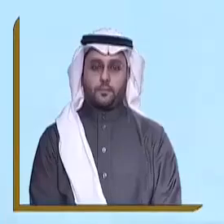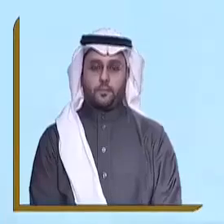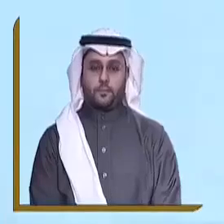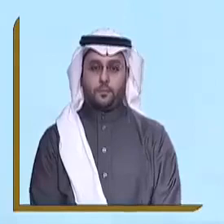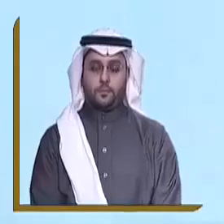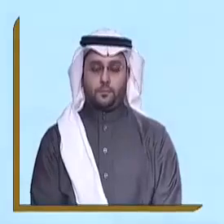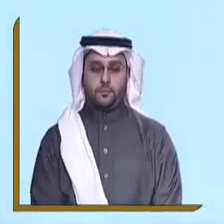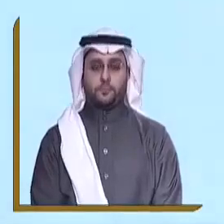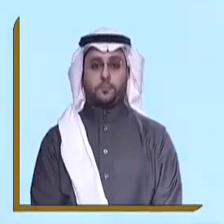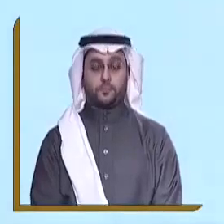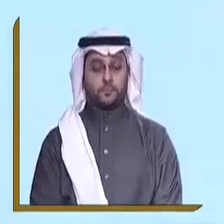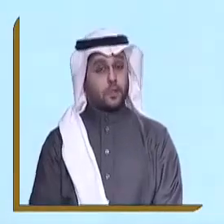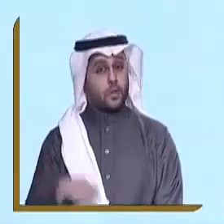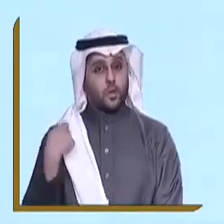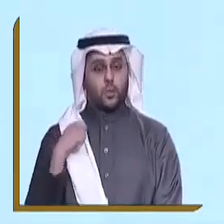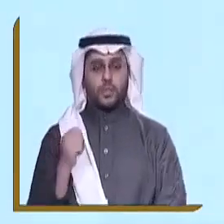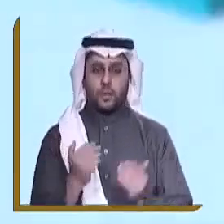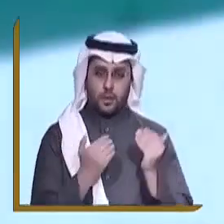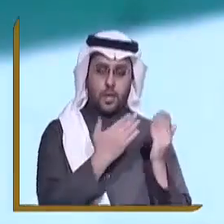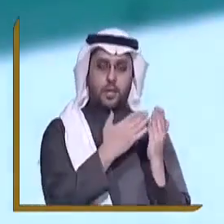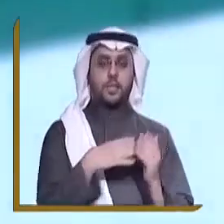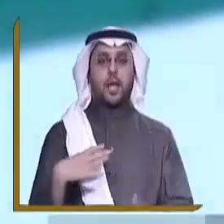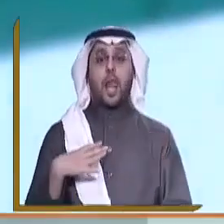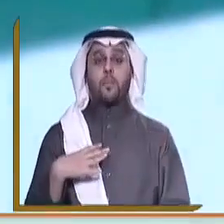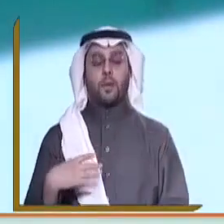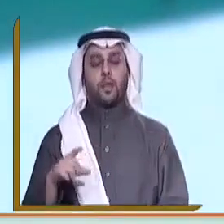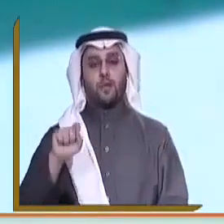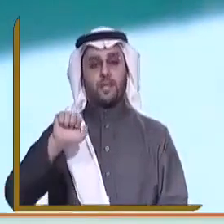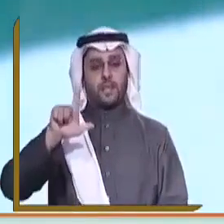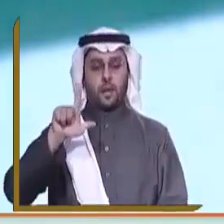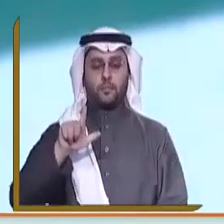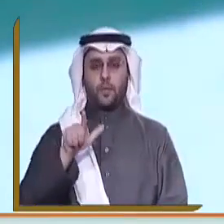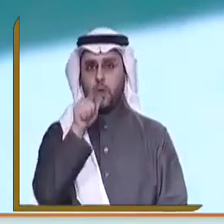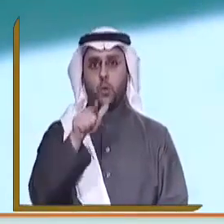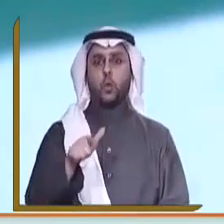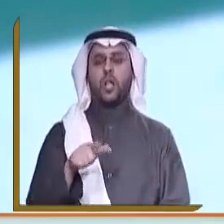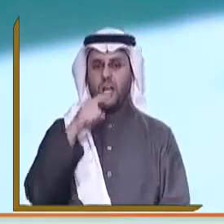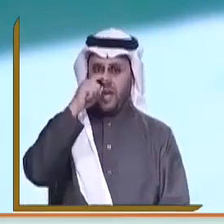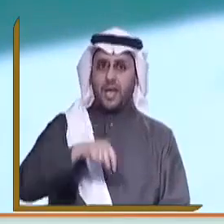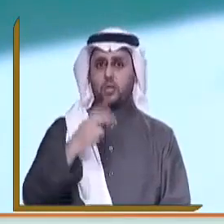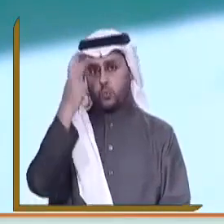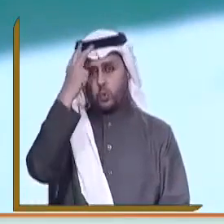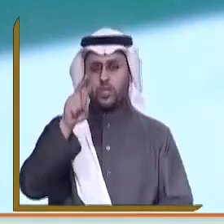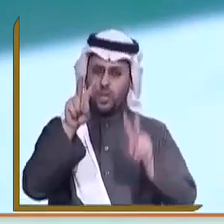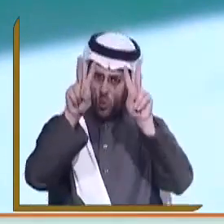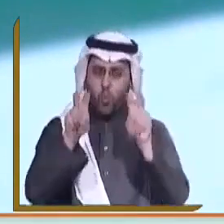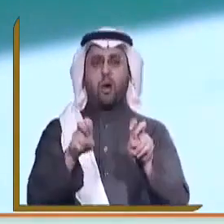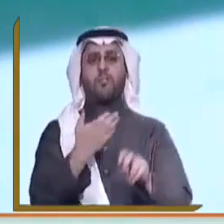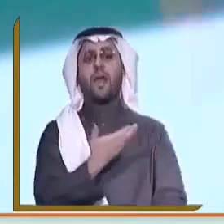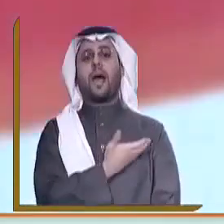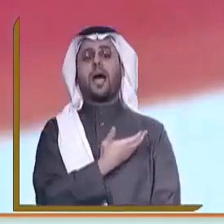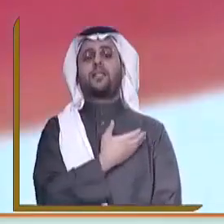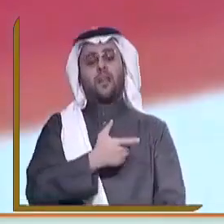المشترك جدد وزير الخارجيه الامير فيصل بن فرحان دعوه المملكه لوقف اطلاق النار فورا في غزه